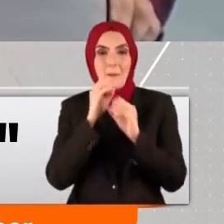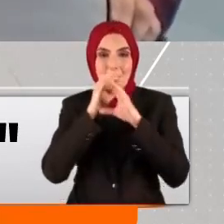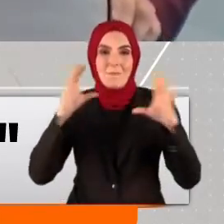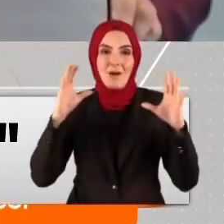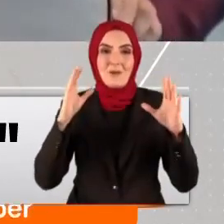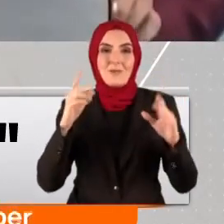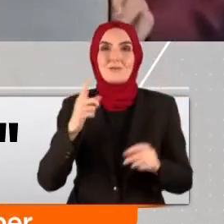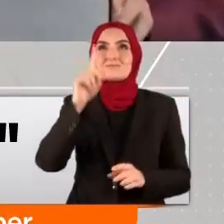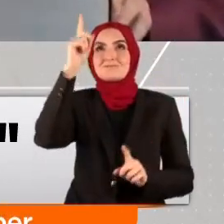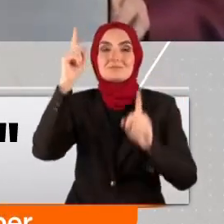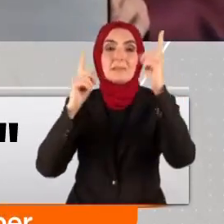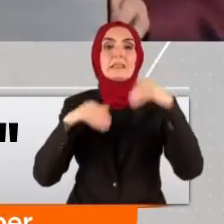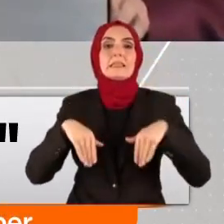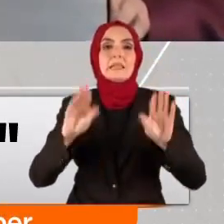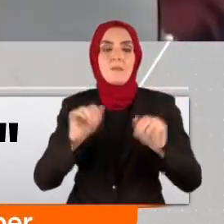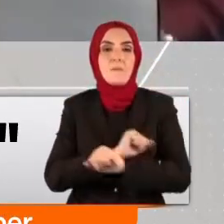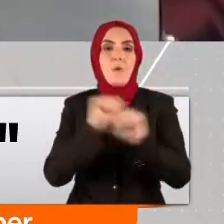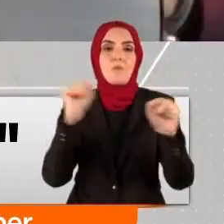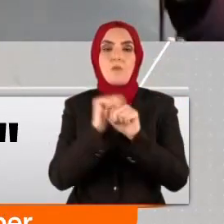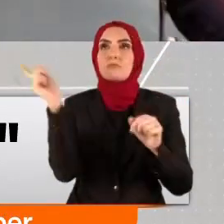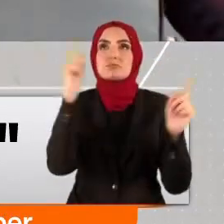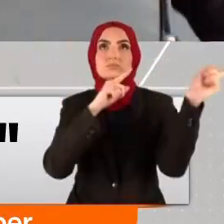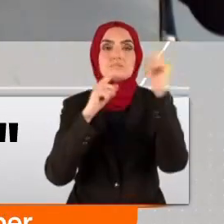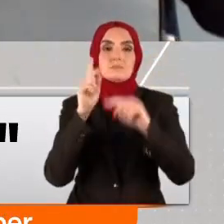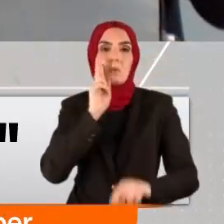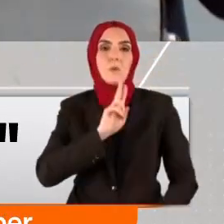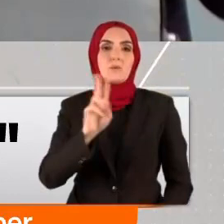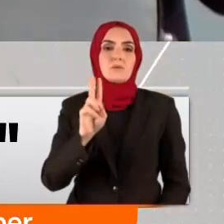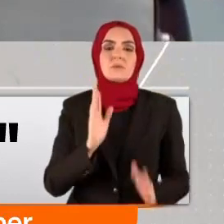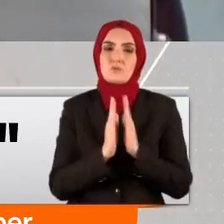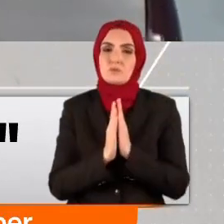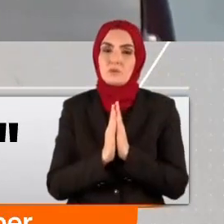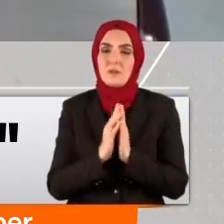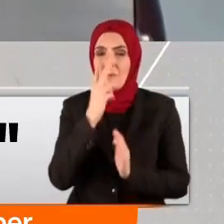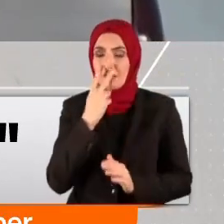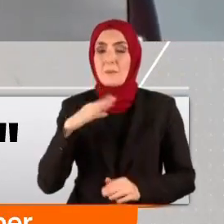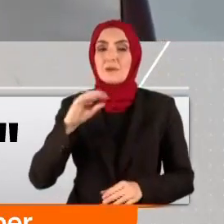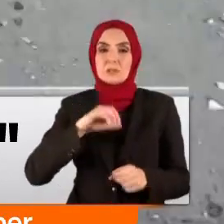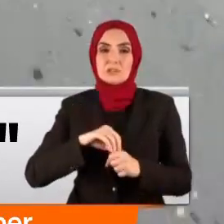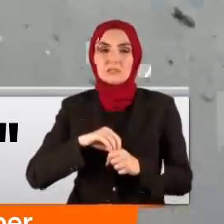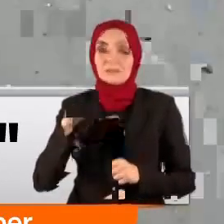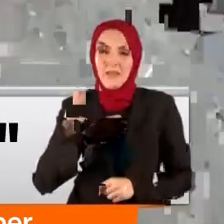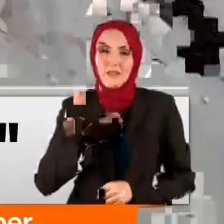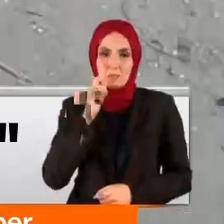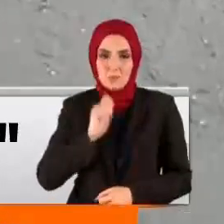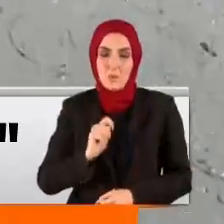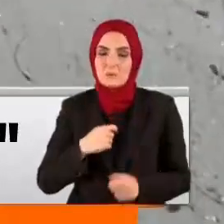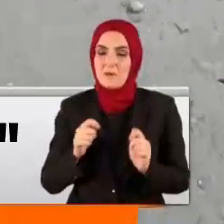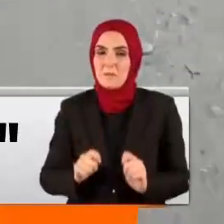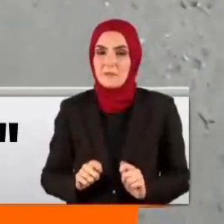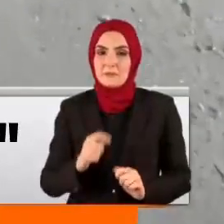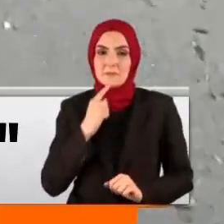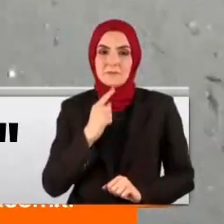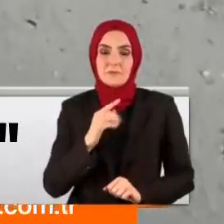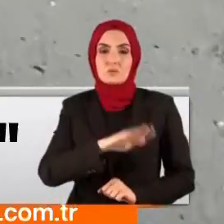yağan bombaları görüyorlar. Çok özür dilerim, ağlamamaya kendime söz vermiştim. Çocukların maruz kaldığı